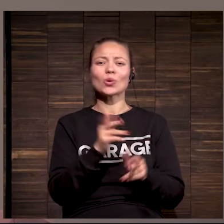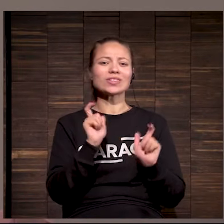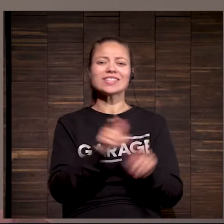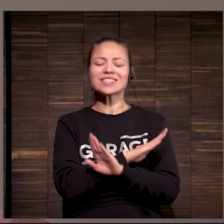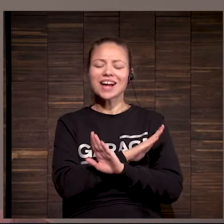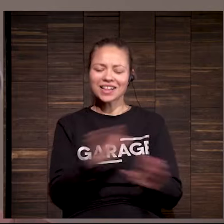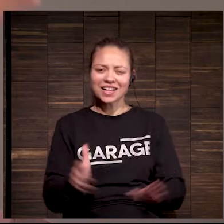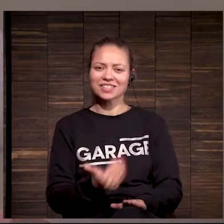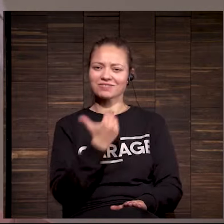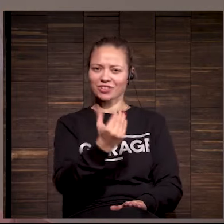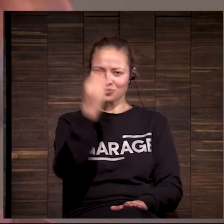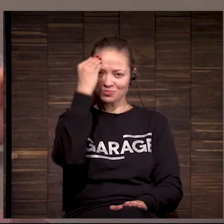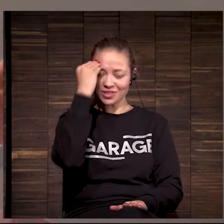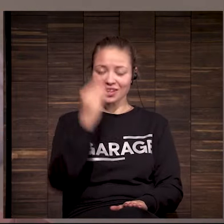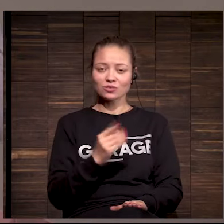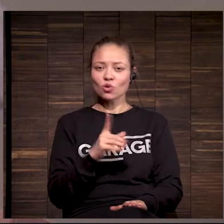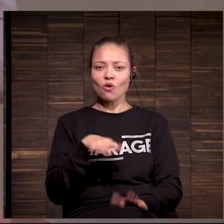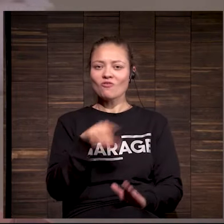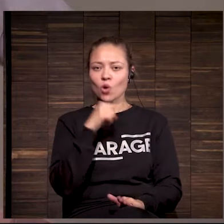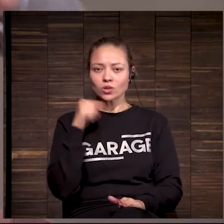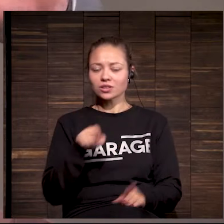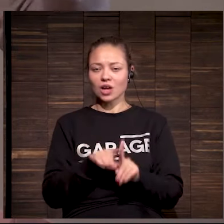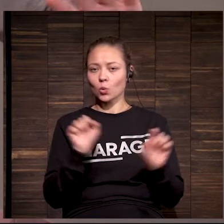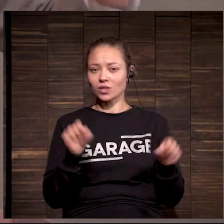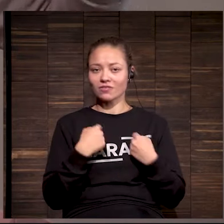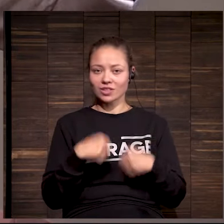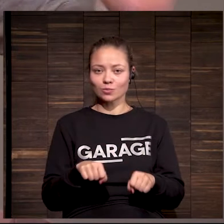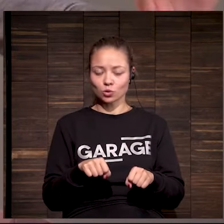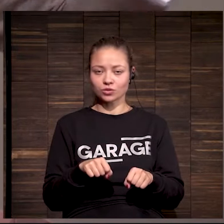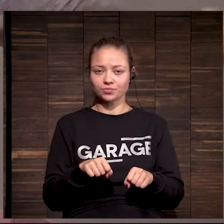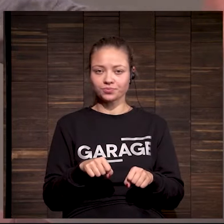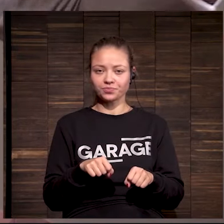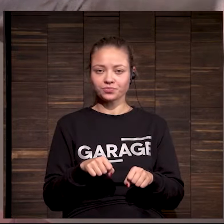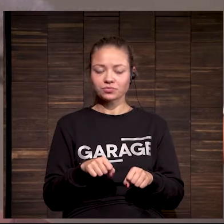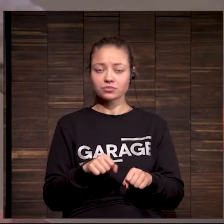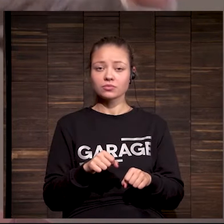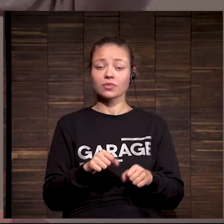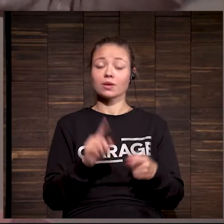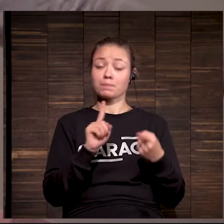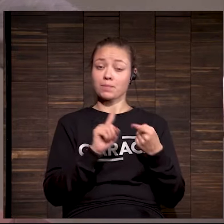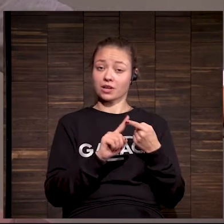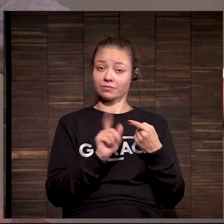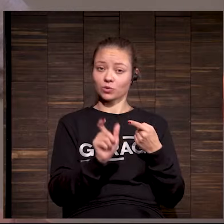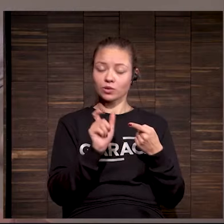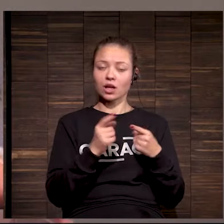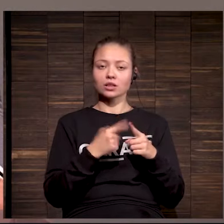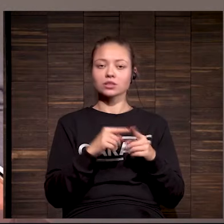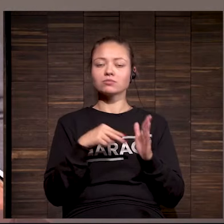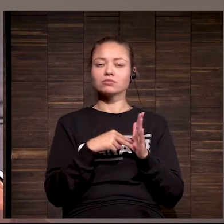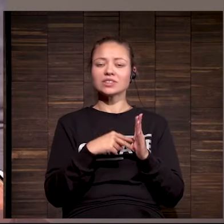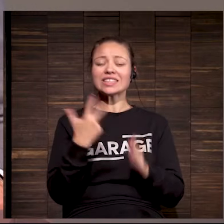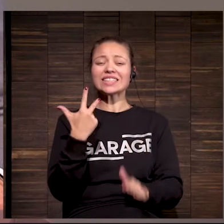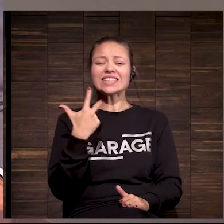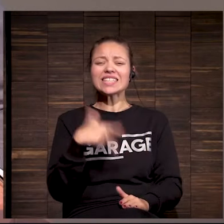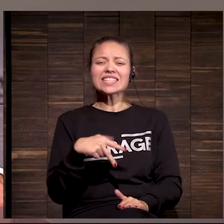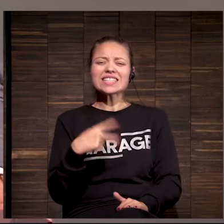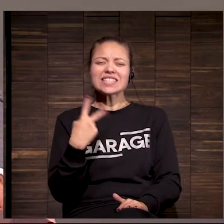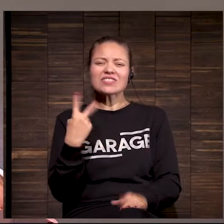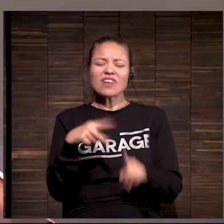с вашим с вашим мнением что в россии такое невозможно первый момент это стоило 32 с половиной